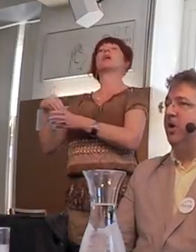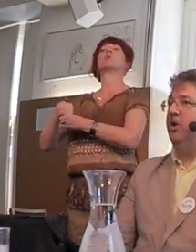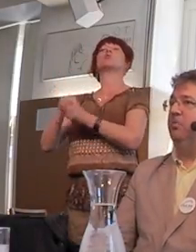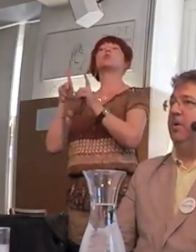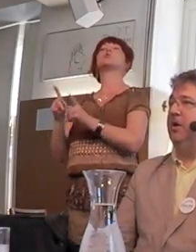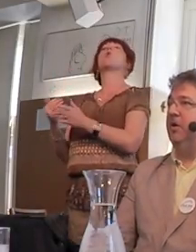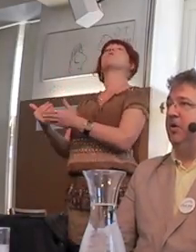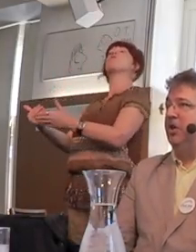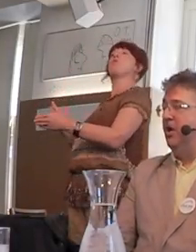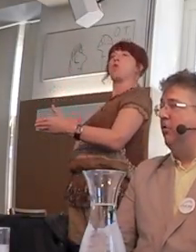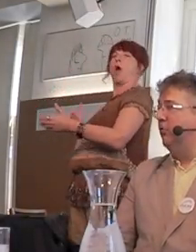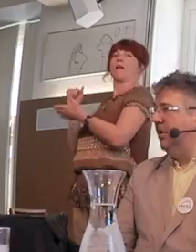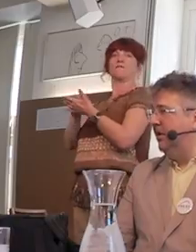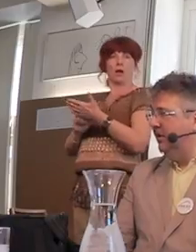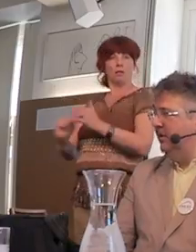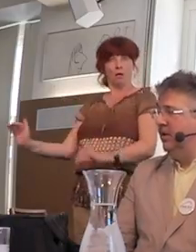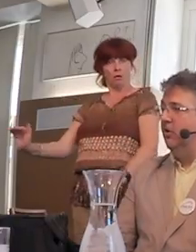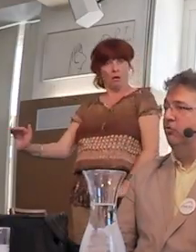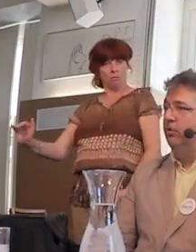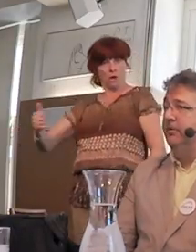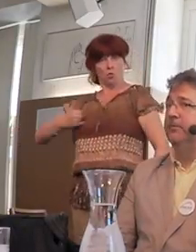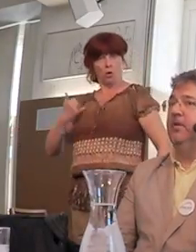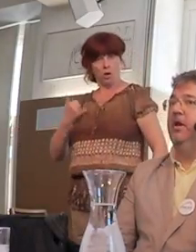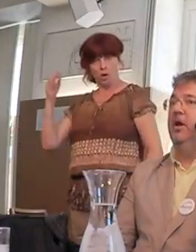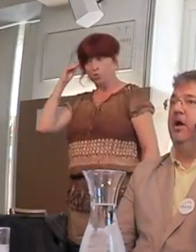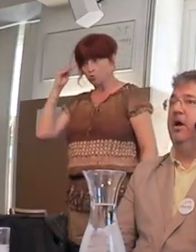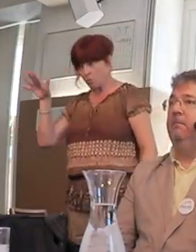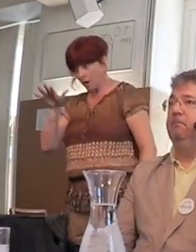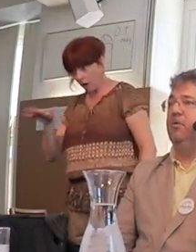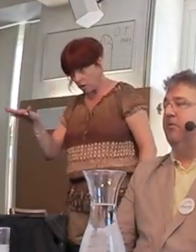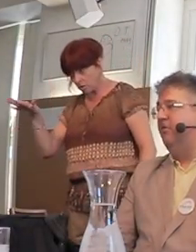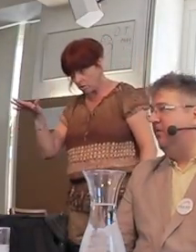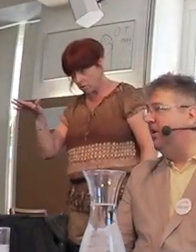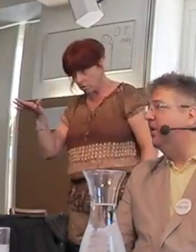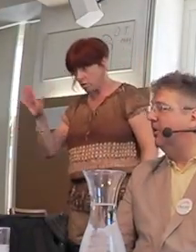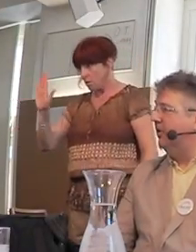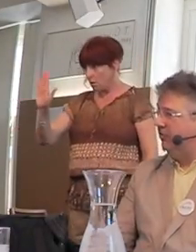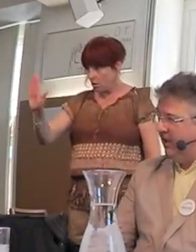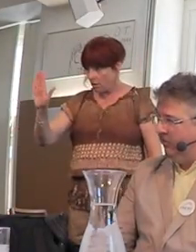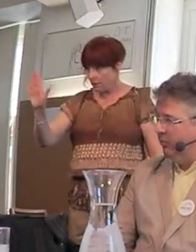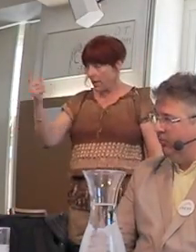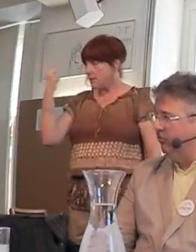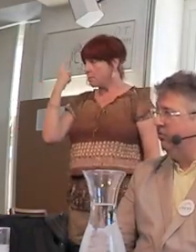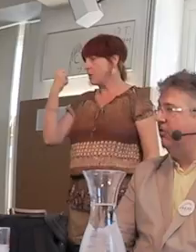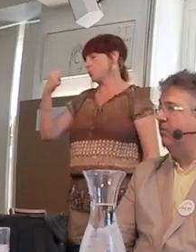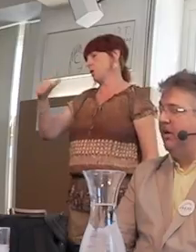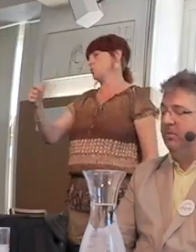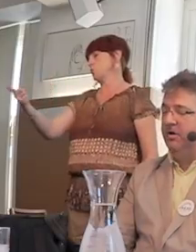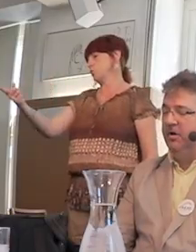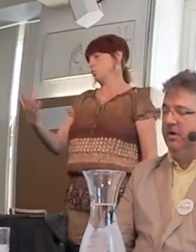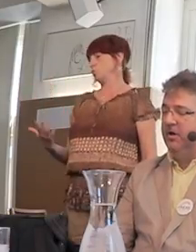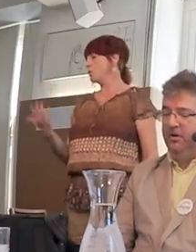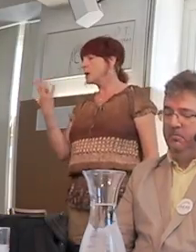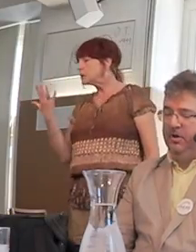nämlich bei den Kindern und Jugendlichen in der Schule. Was ist Ihr Standpunkt zu diesem